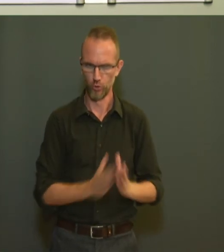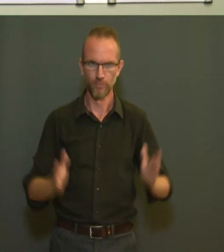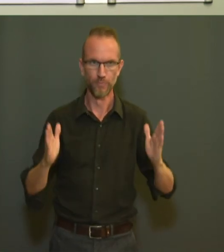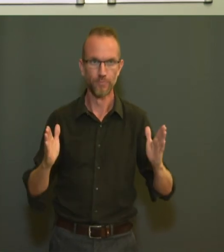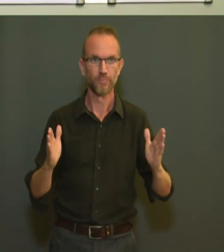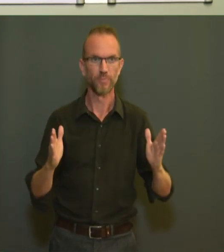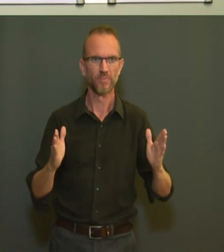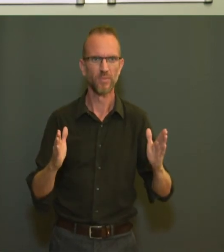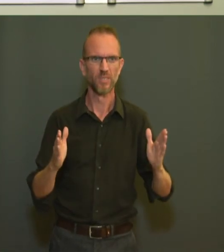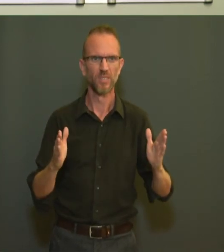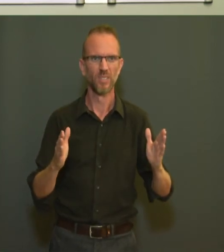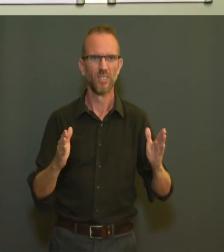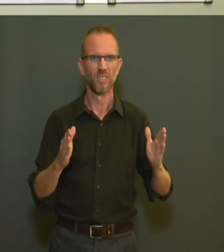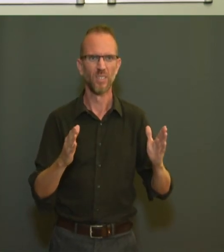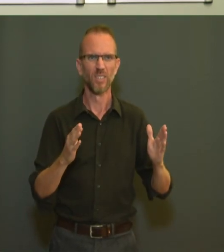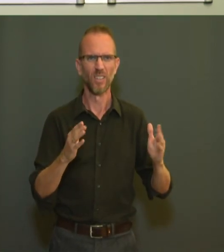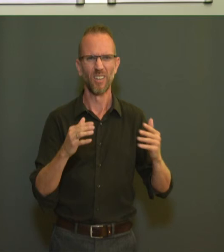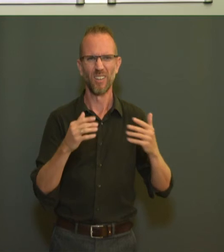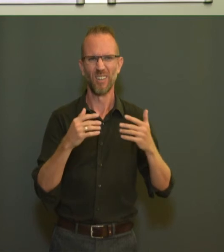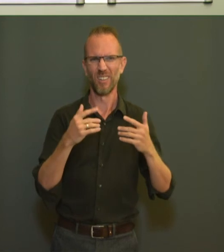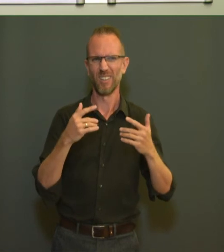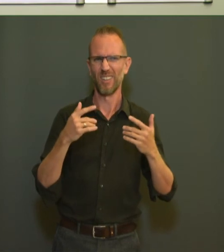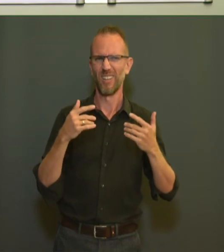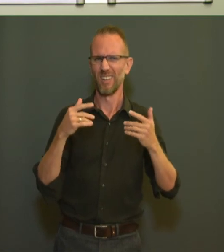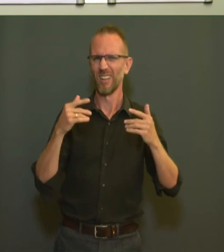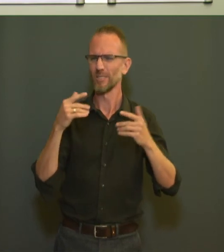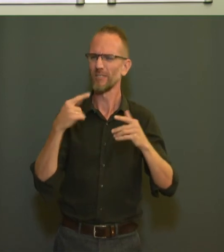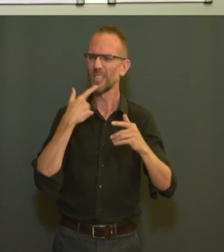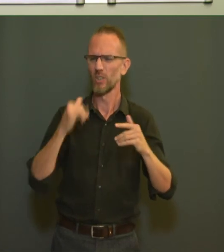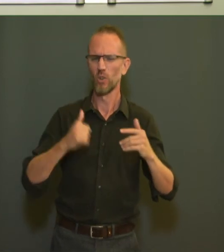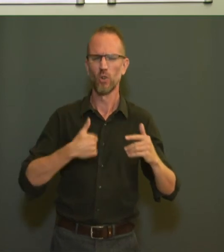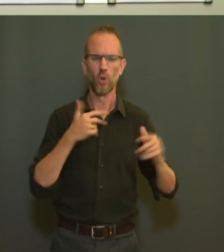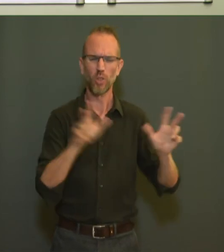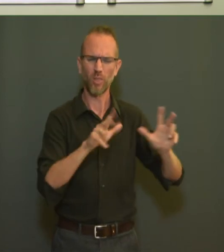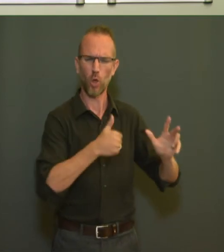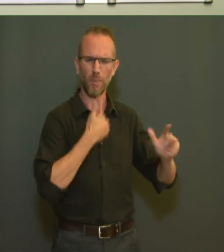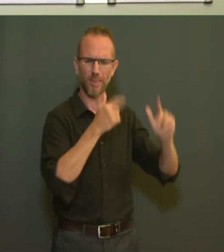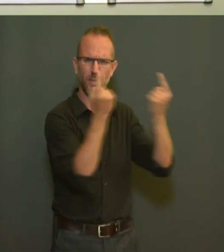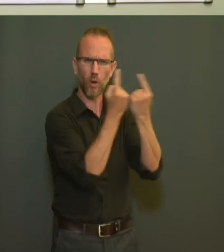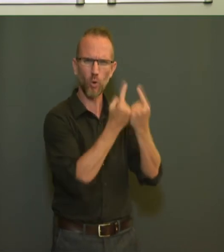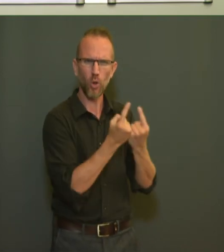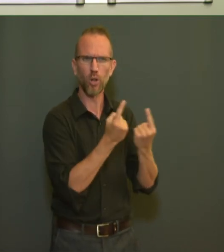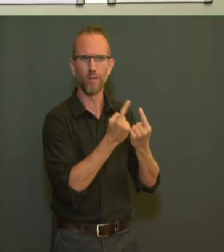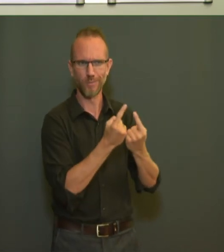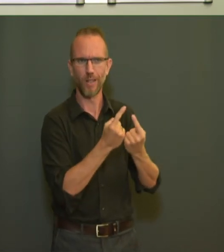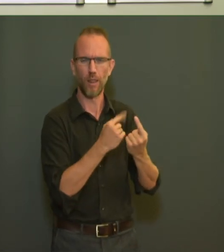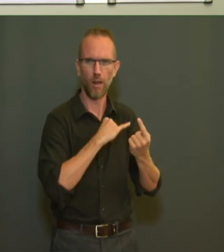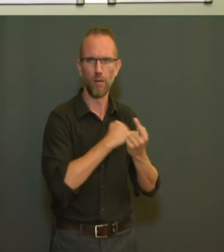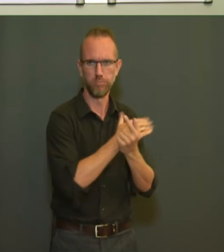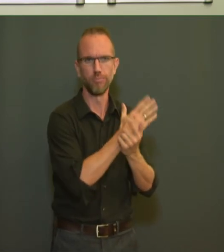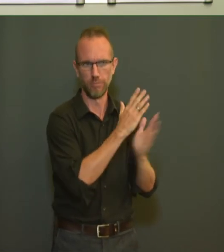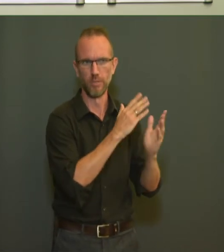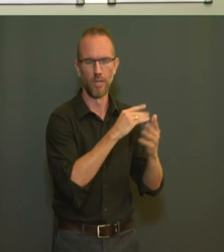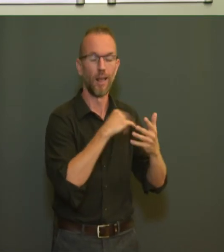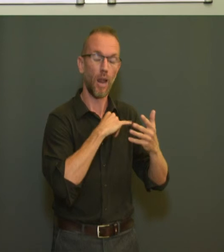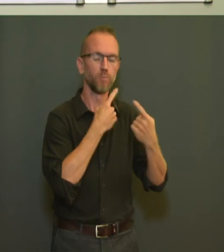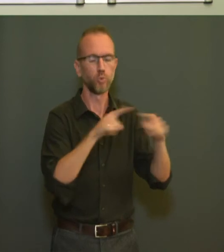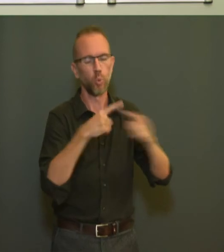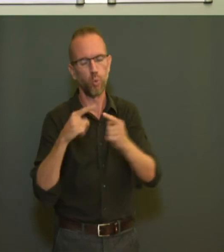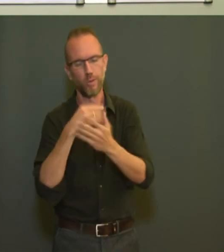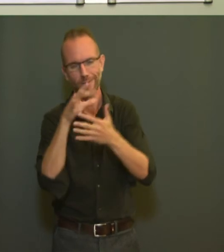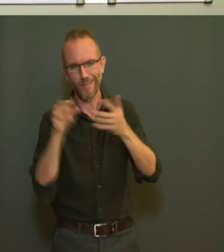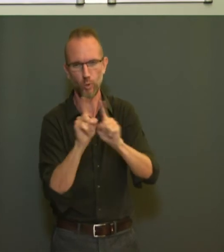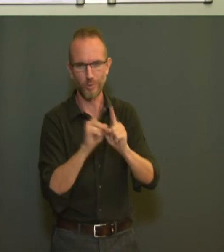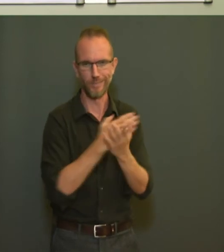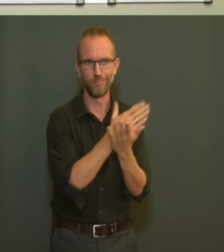une machine et donc le RAC va faire intervenir d'autres choses. Il va faire intervenir la tendance